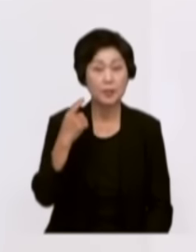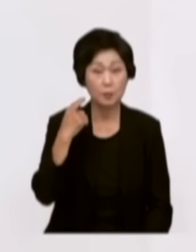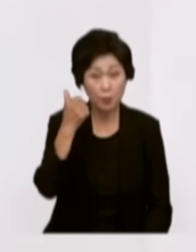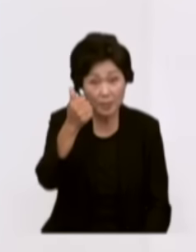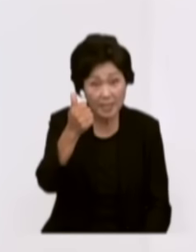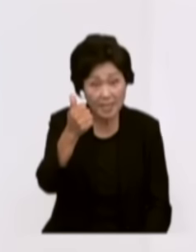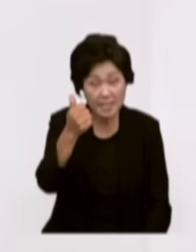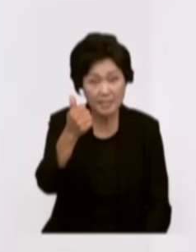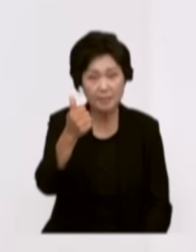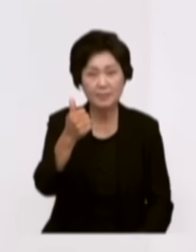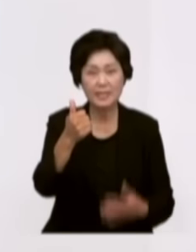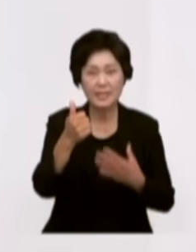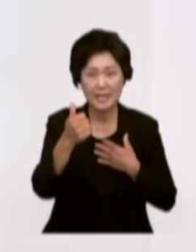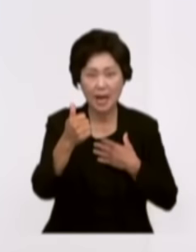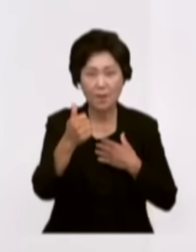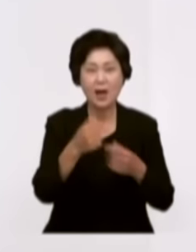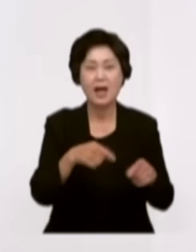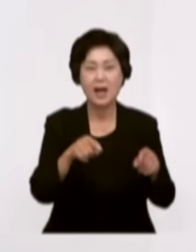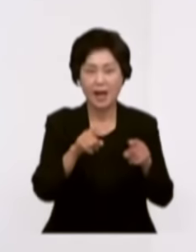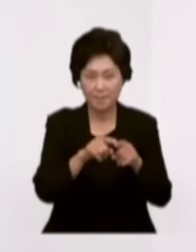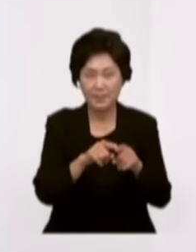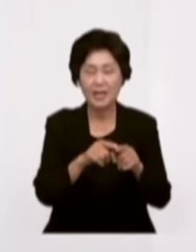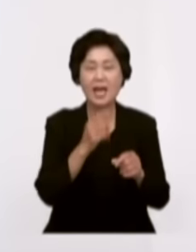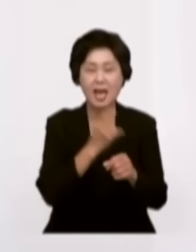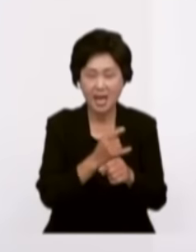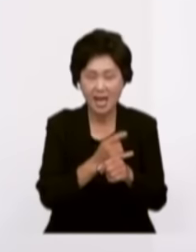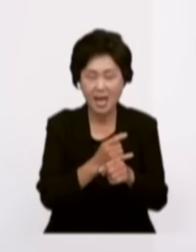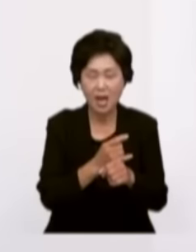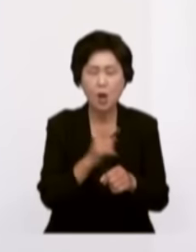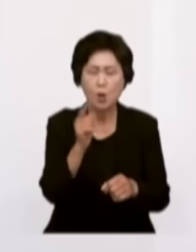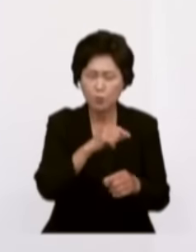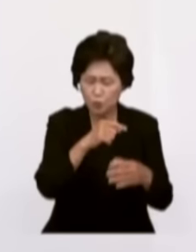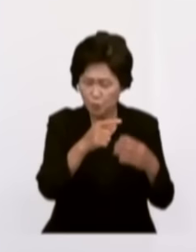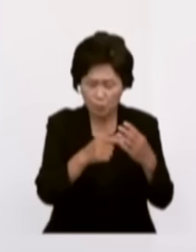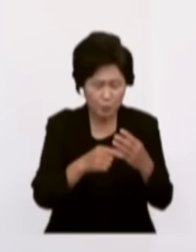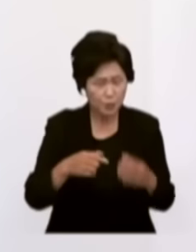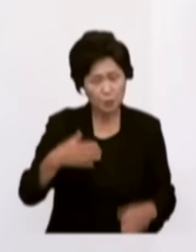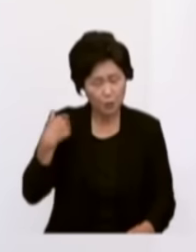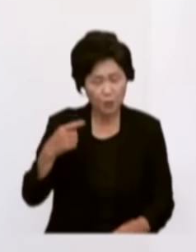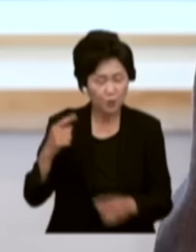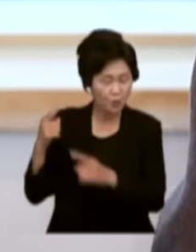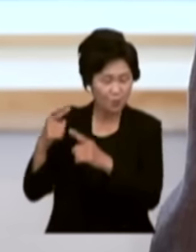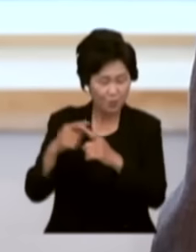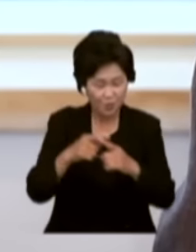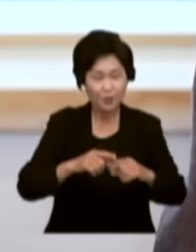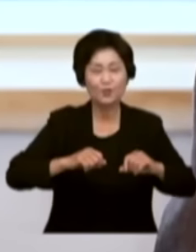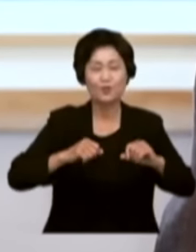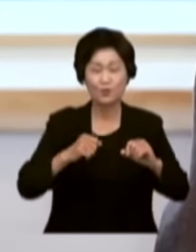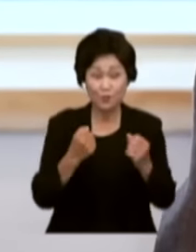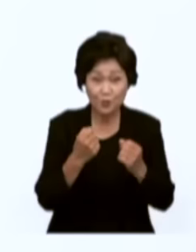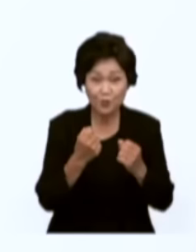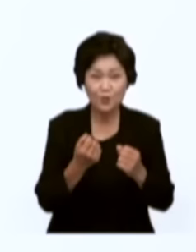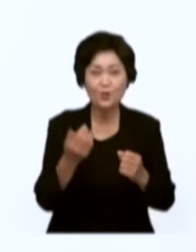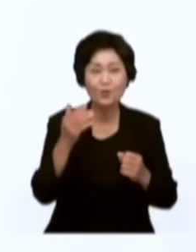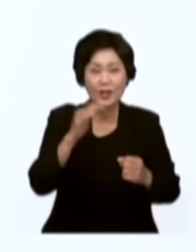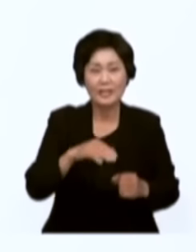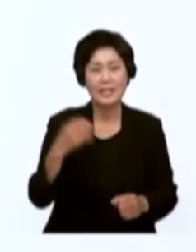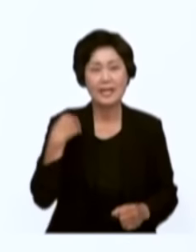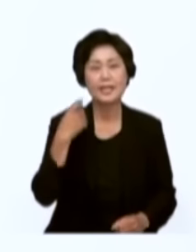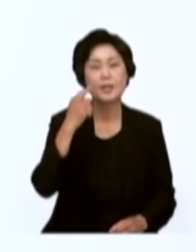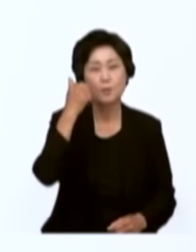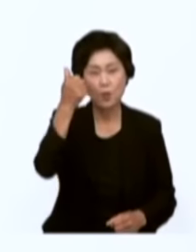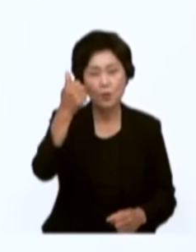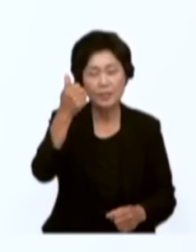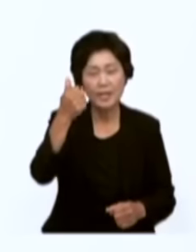네가 와서 일단 뭐 좀 나랑 같이 하자라고 해서 어떤 프로그램인지도 모르고 그냥 무조건 갔어요. 네. 저는 그냥 주성민 담임 목사님이